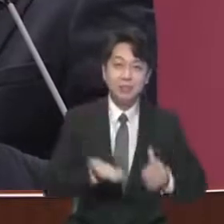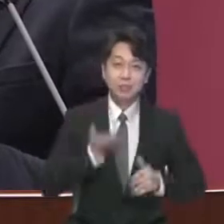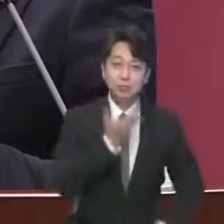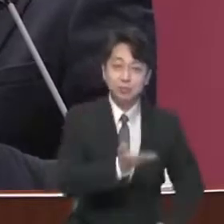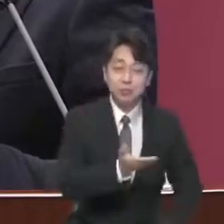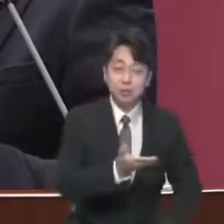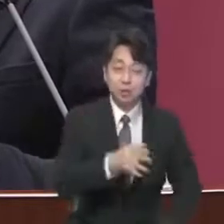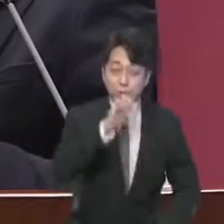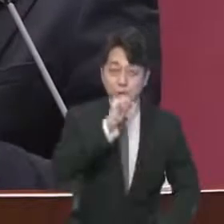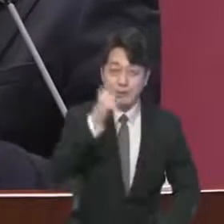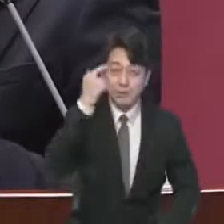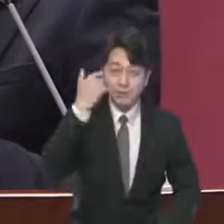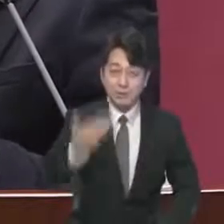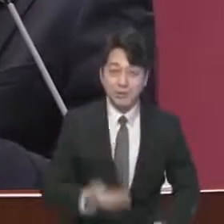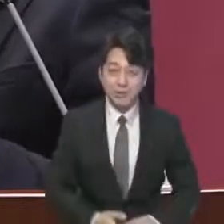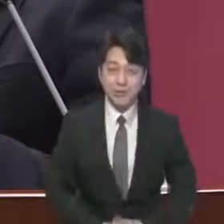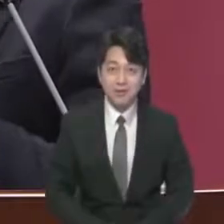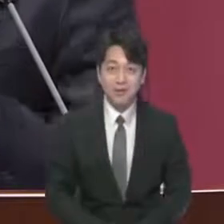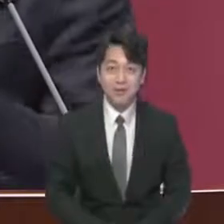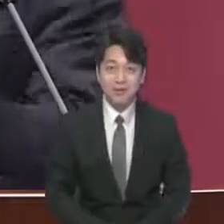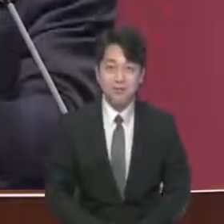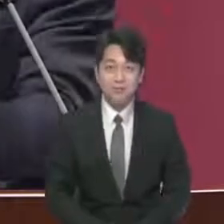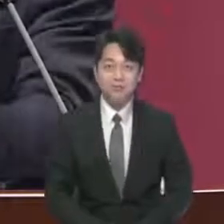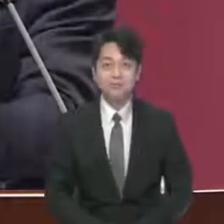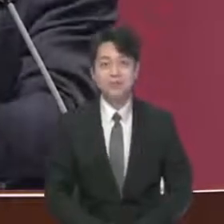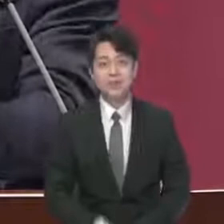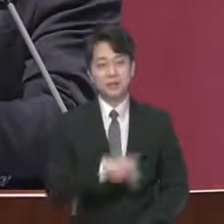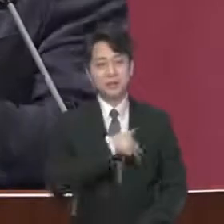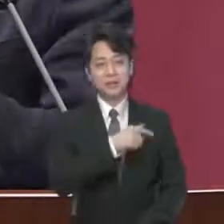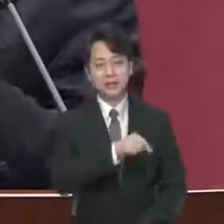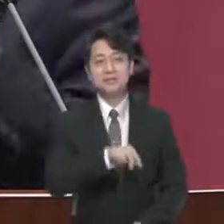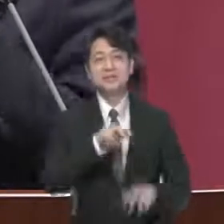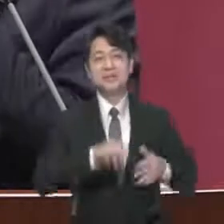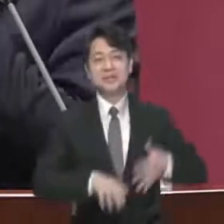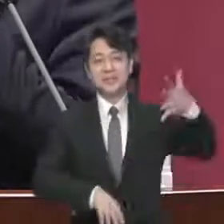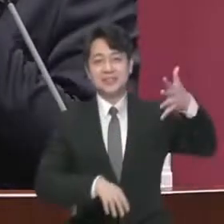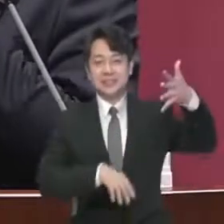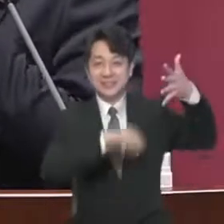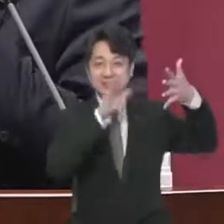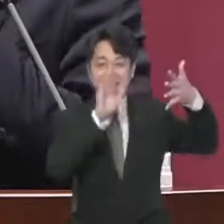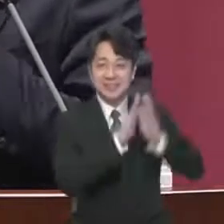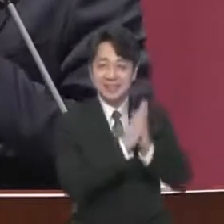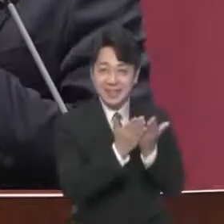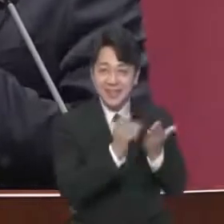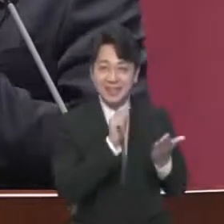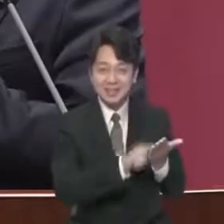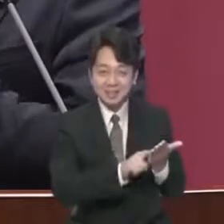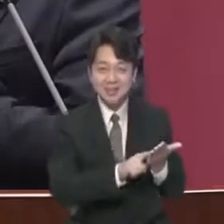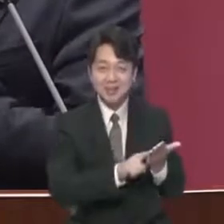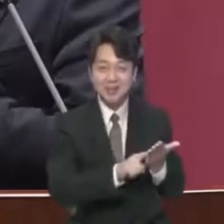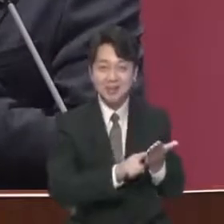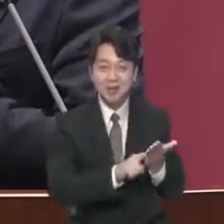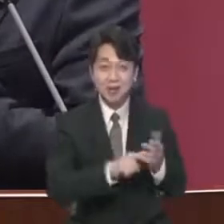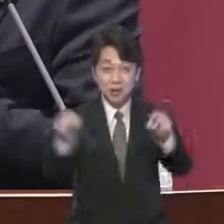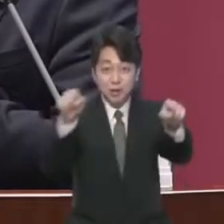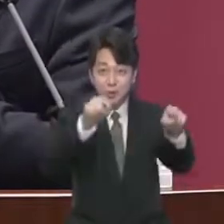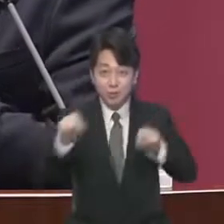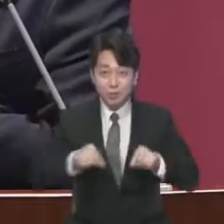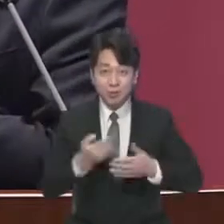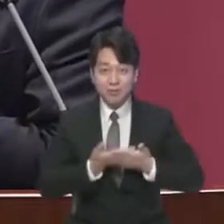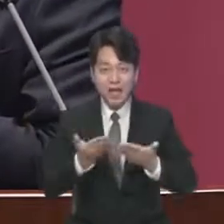의원님, 이것은 전국의 초등학교에 배포된 게 아니고요. 다섯 개 학교에만 기증이 된 것입니다. 그리고 이것은